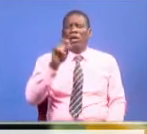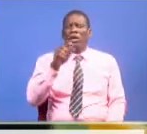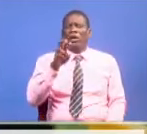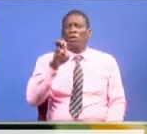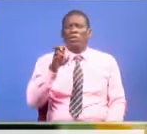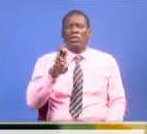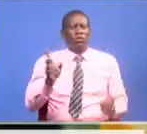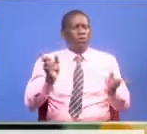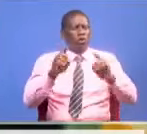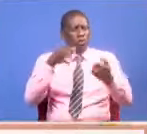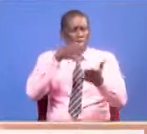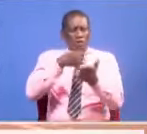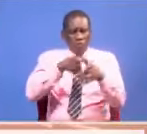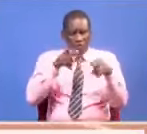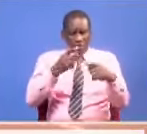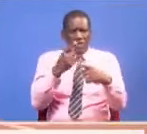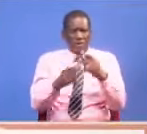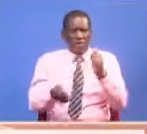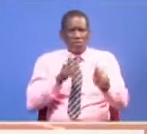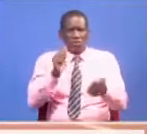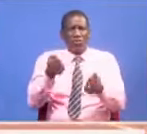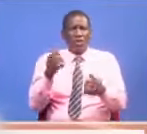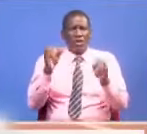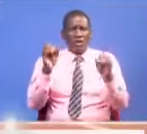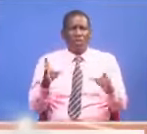hata shiriki makala ya mwaka huu.